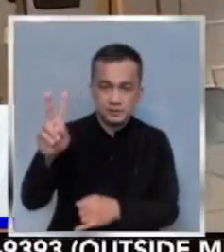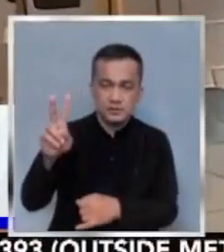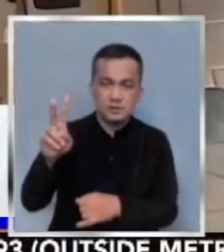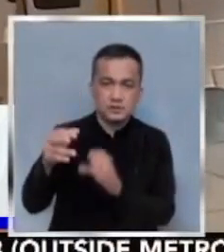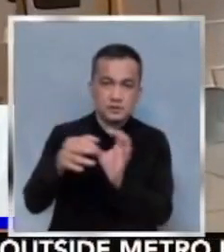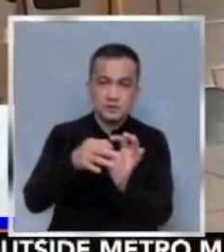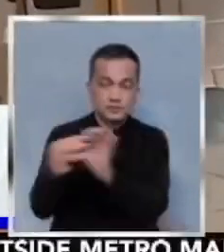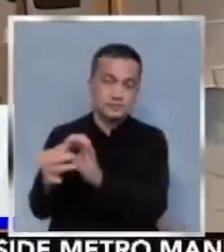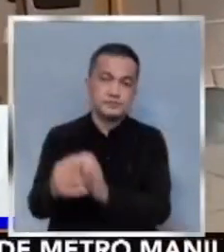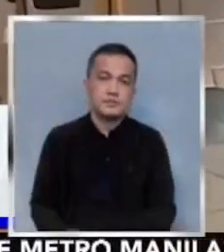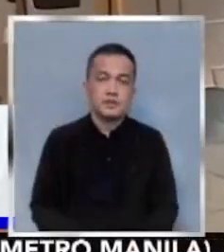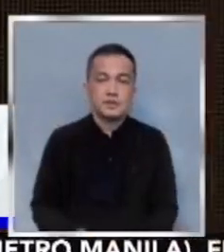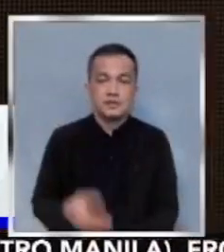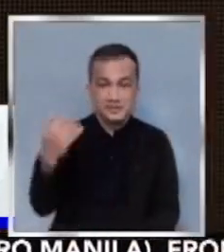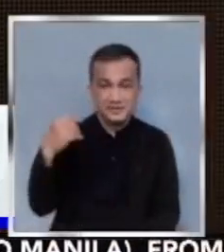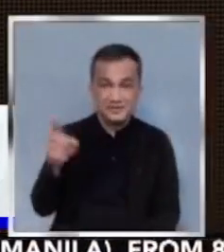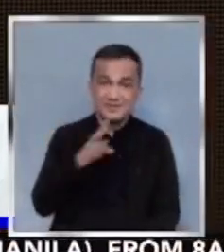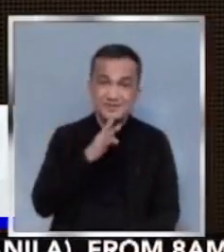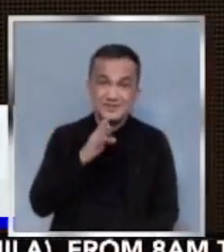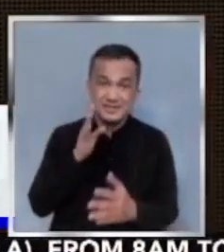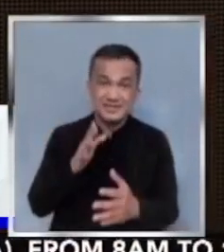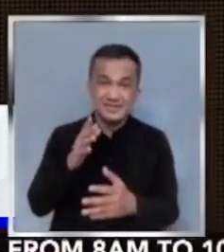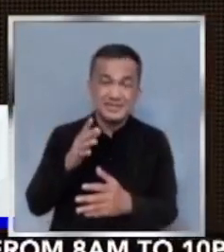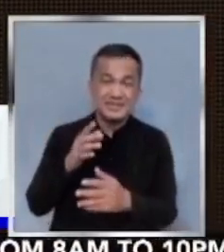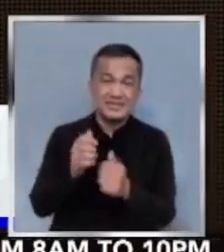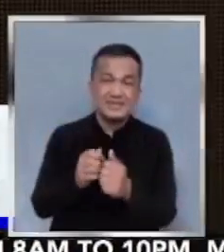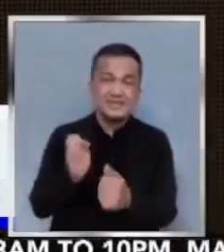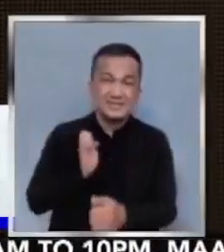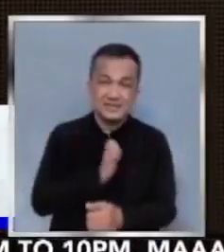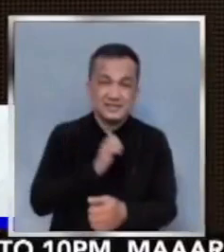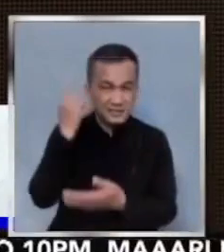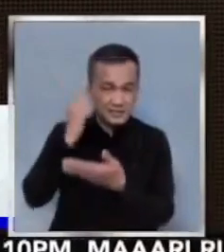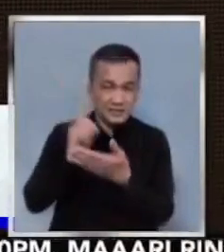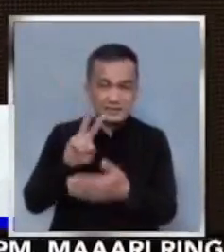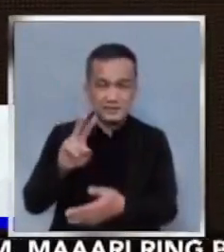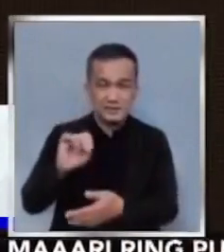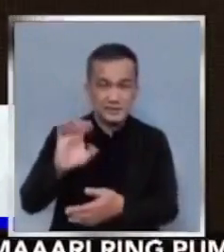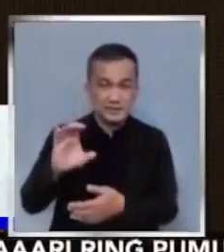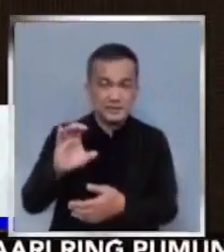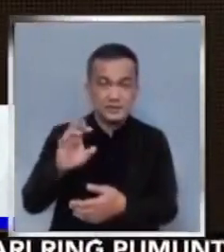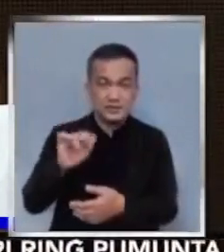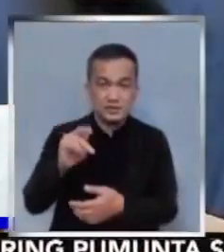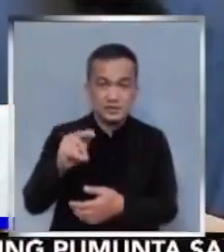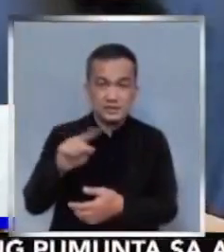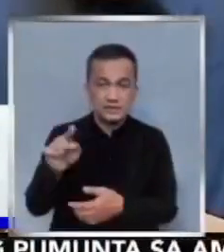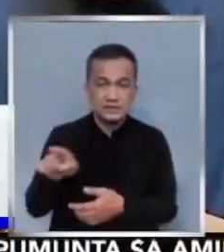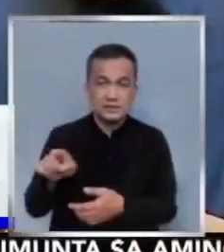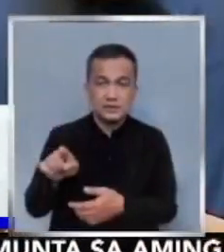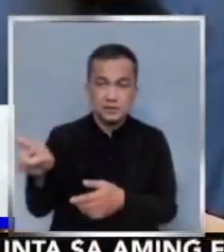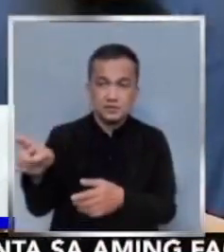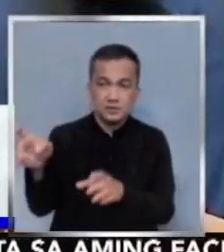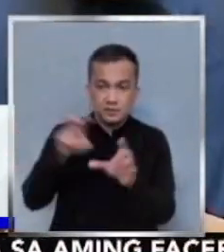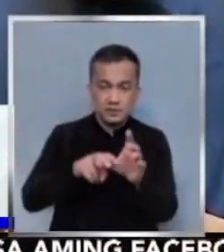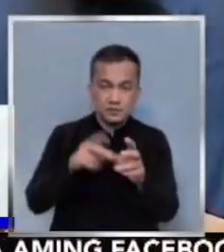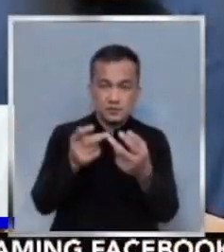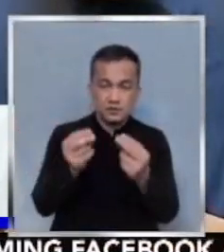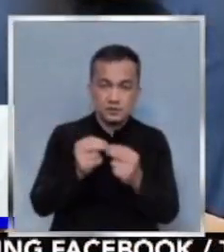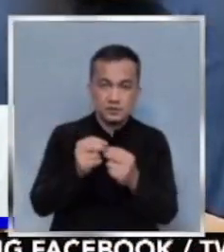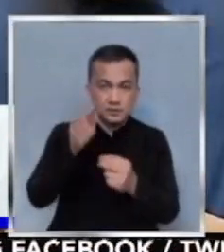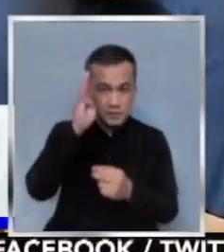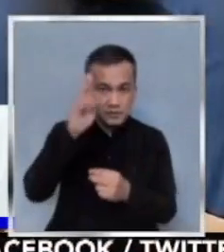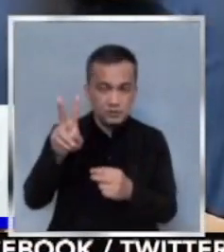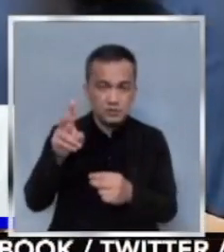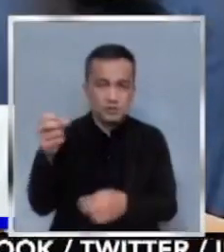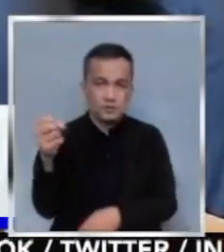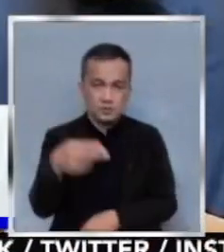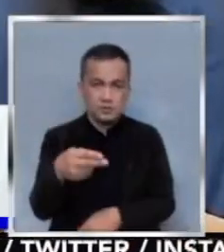sinabi ng kanyang incoming executive secretary na si Attorney Vic Rodriguez, oras na umupo sa pwesto bilang Pangulo si Marcos ay ipatutupad nito kung